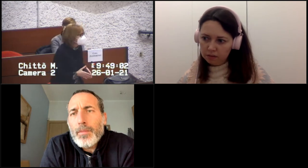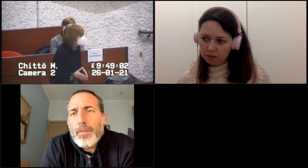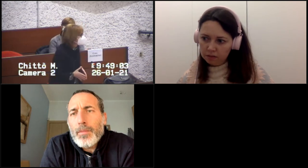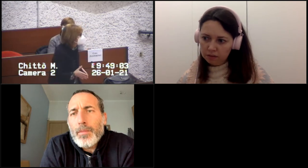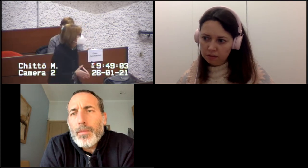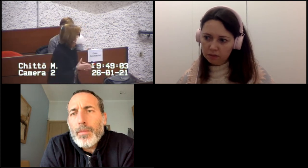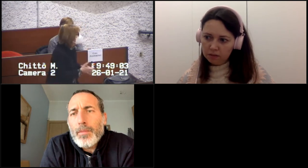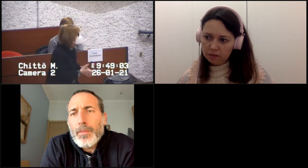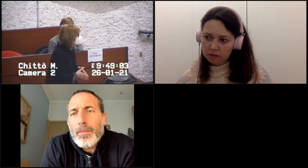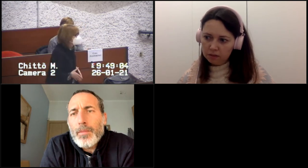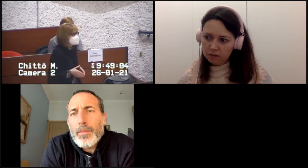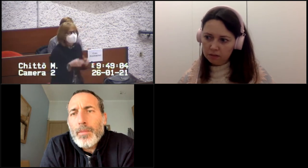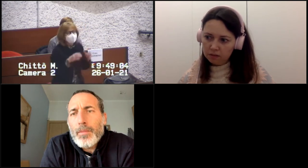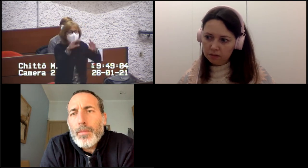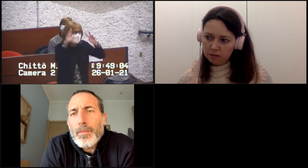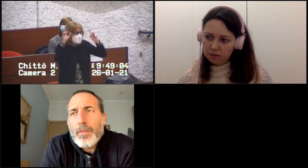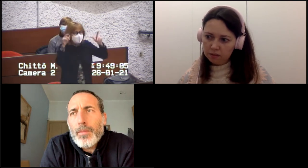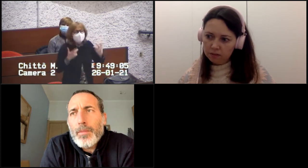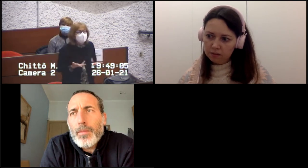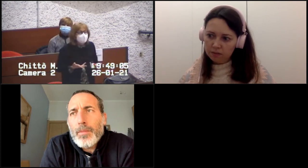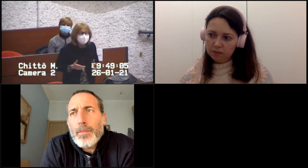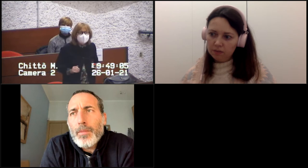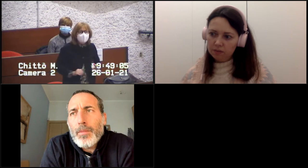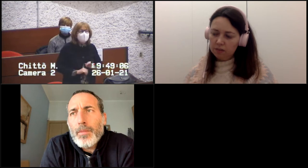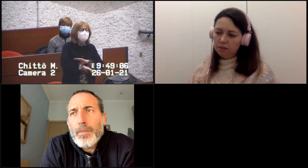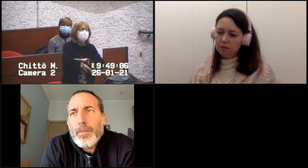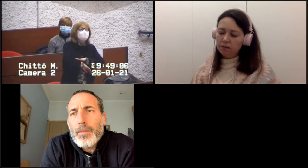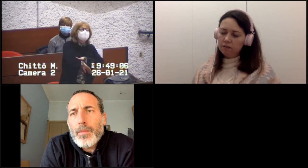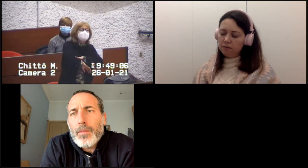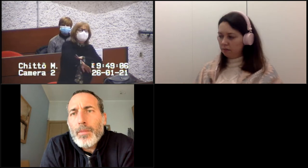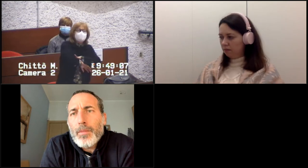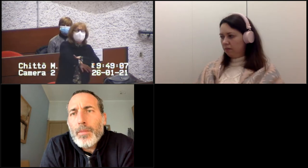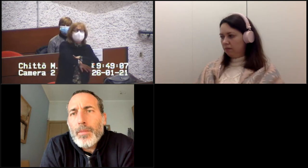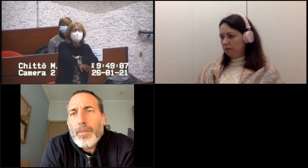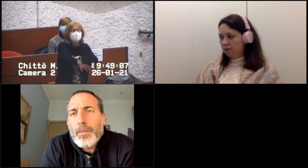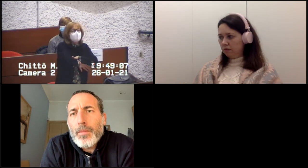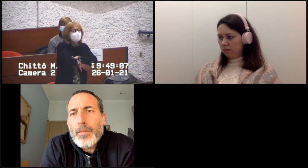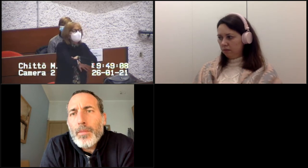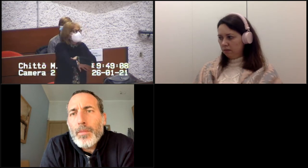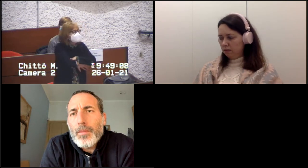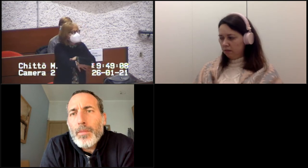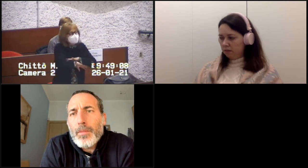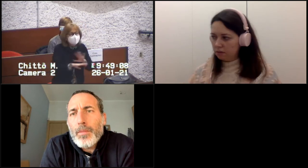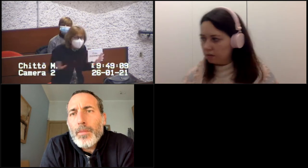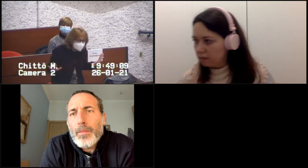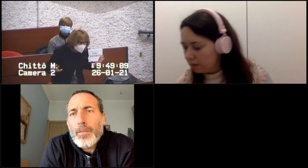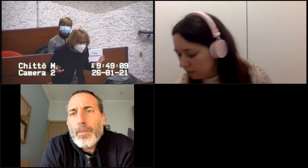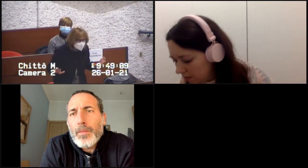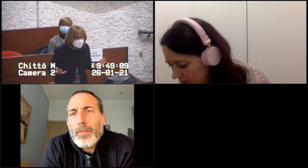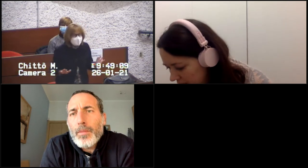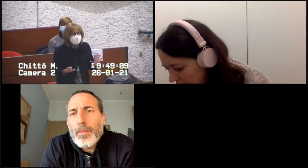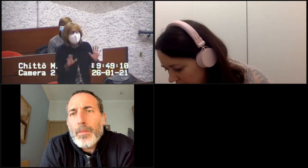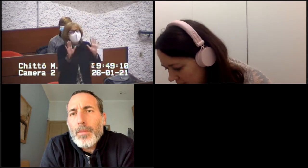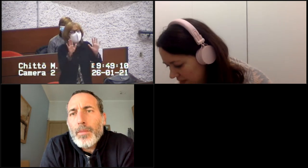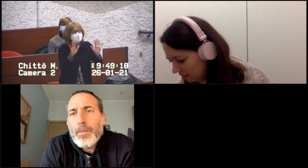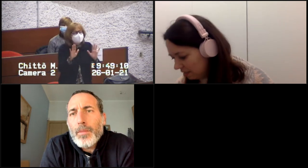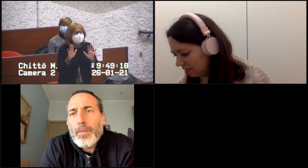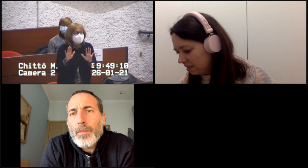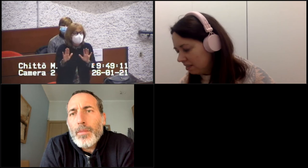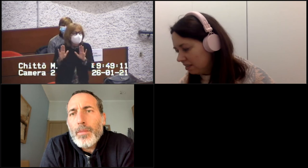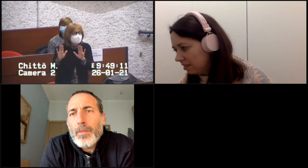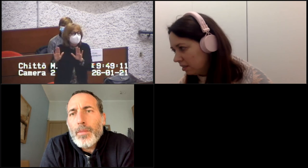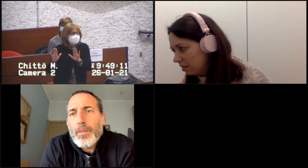bonifiche sulla città della salute e ricerca sono merito di Regione Lombardia, quando Regione Lombardia su quel sito lì non c'entra niente, perché